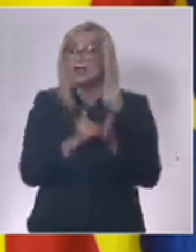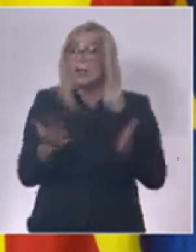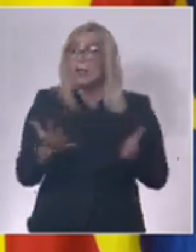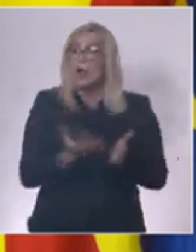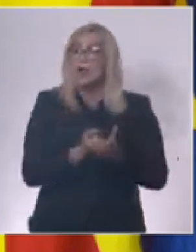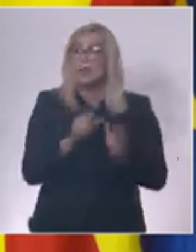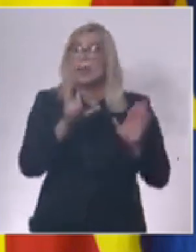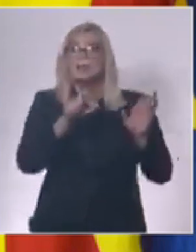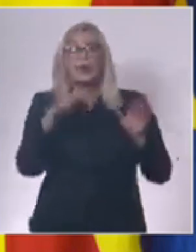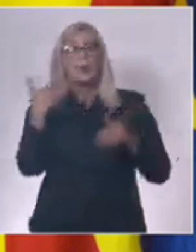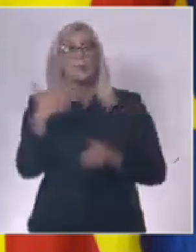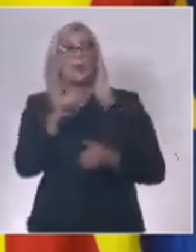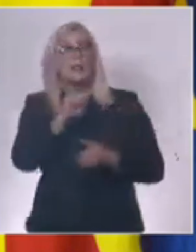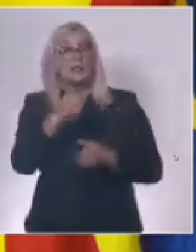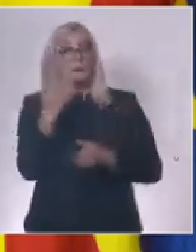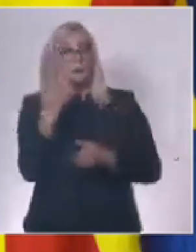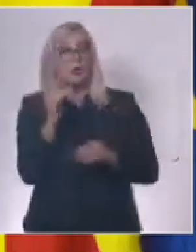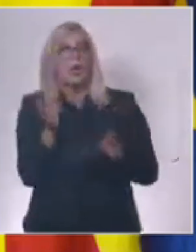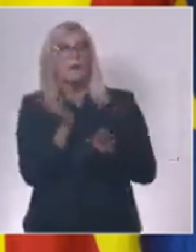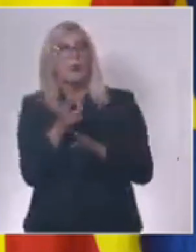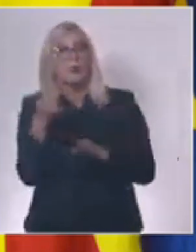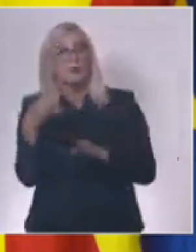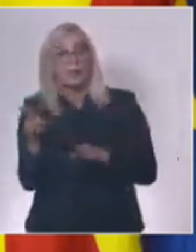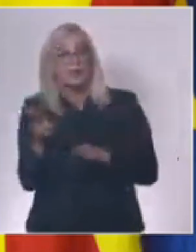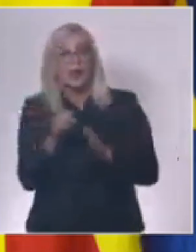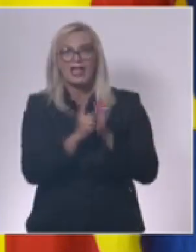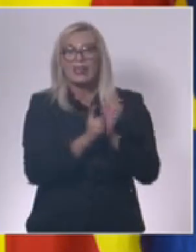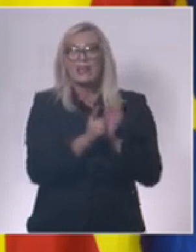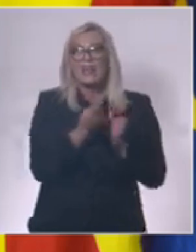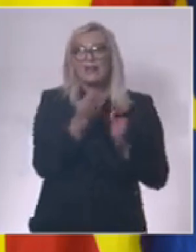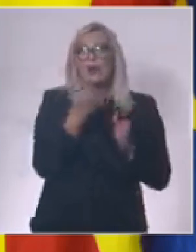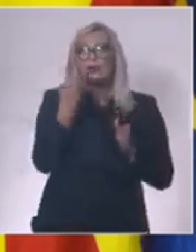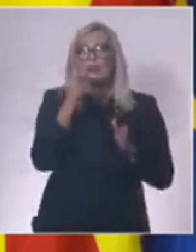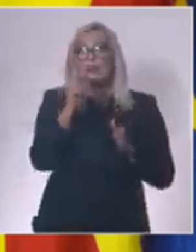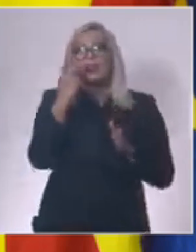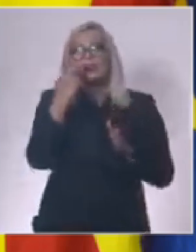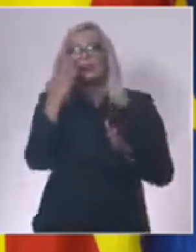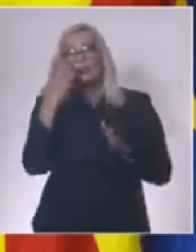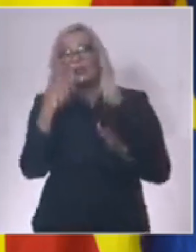добие 750,4 милиони евра за периодот